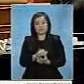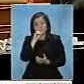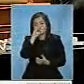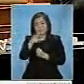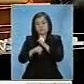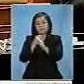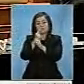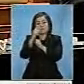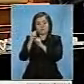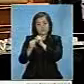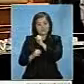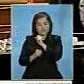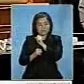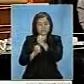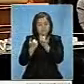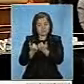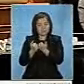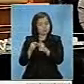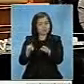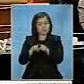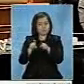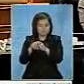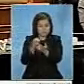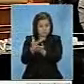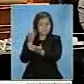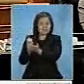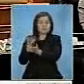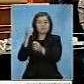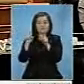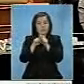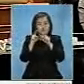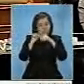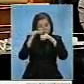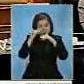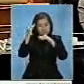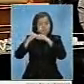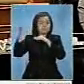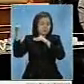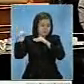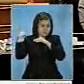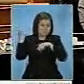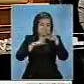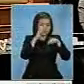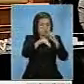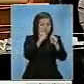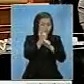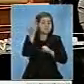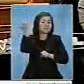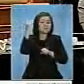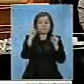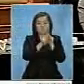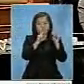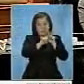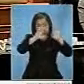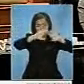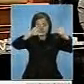ครับสูงที่สุดเป็นประวัติการทุกปีครับเพราะสูงจากปีก่อนๆแน่นอนรวมทั้งในช่วงของรัฐบาลก่อนๆที่มีการ